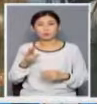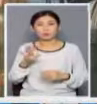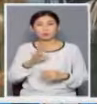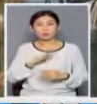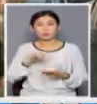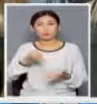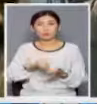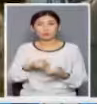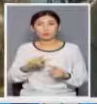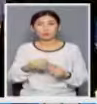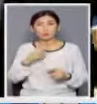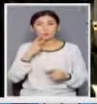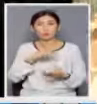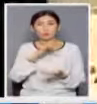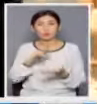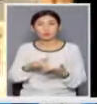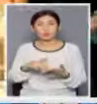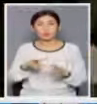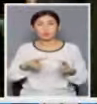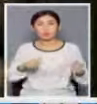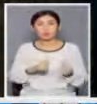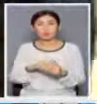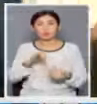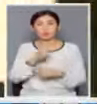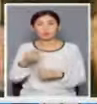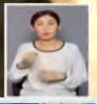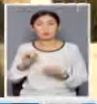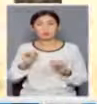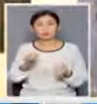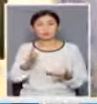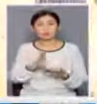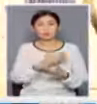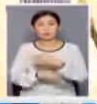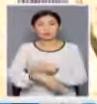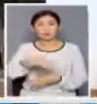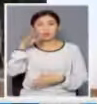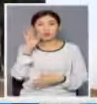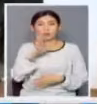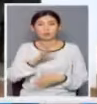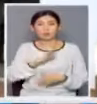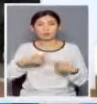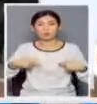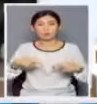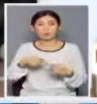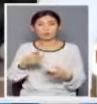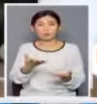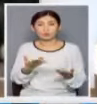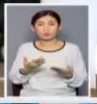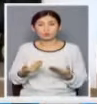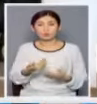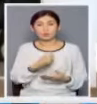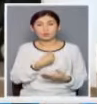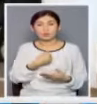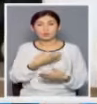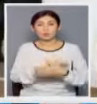открытия приняли участие представители городского акимата, дети с ограниченными возможностями и их родители. В учреждении учтены требования и пожелания